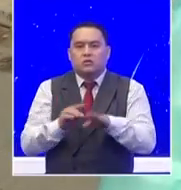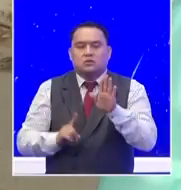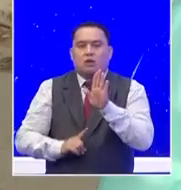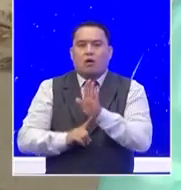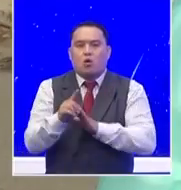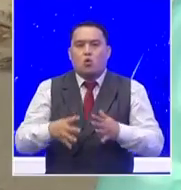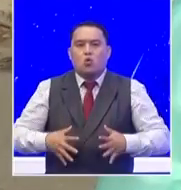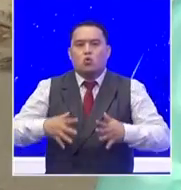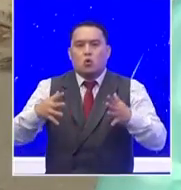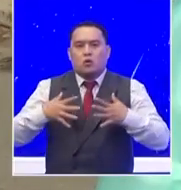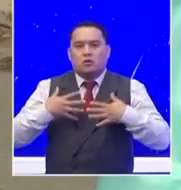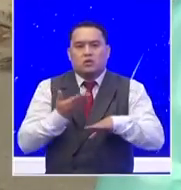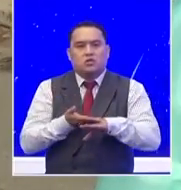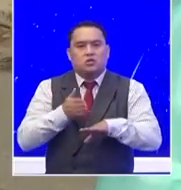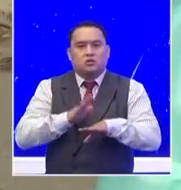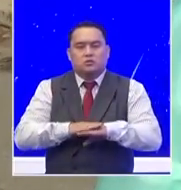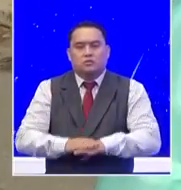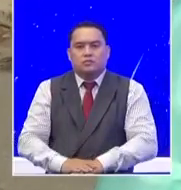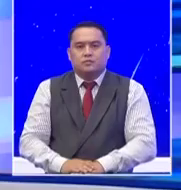үлкен баллондар мен тыныс алу қиын.